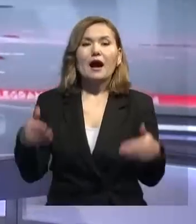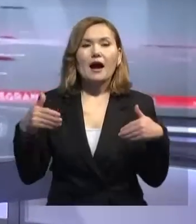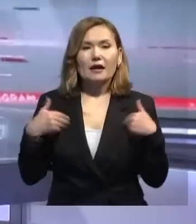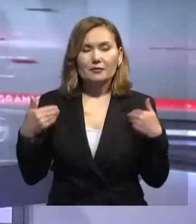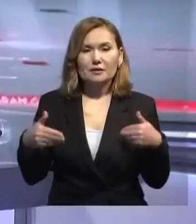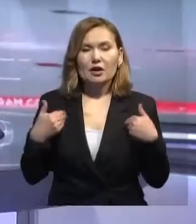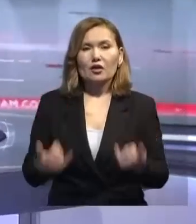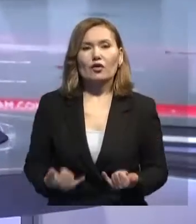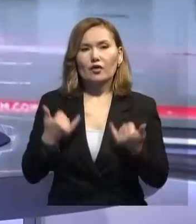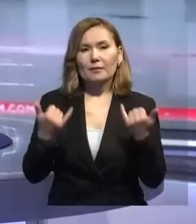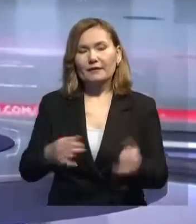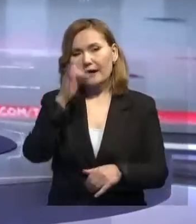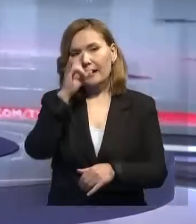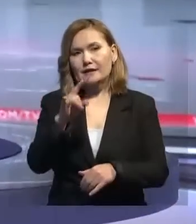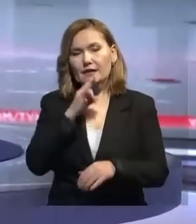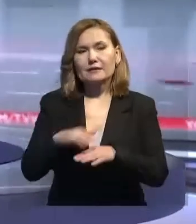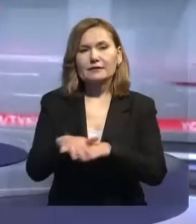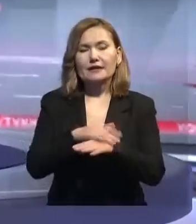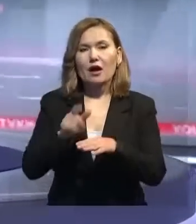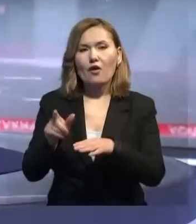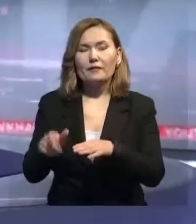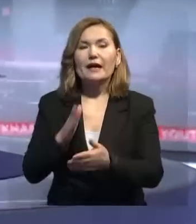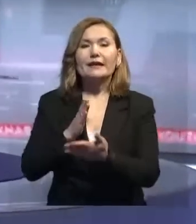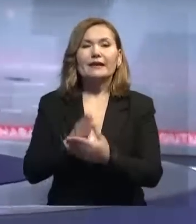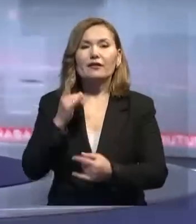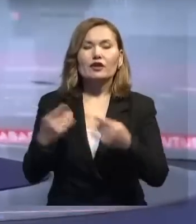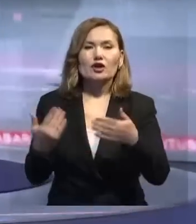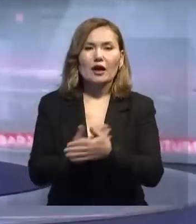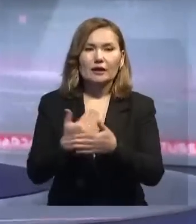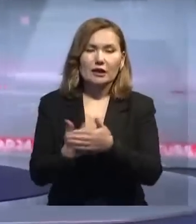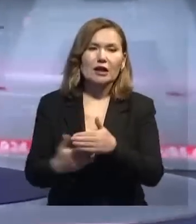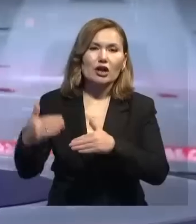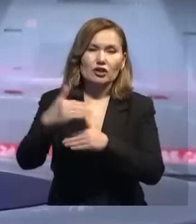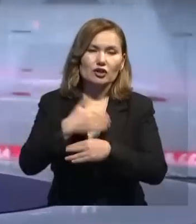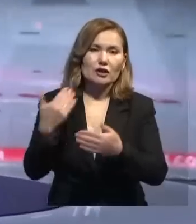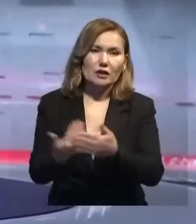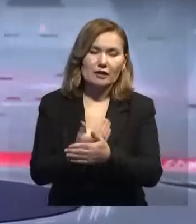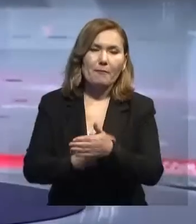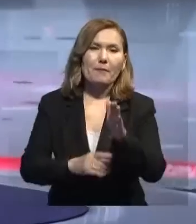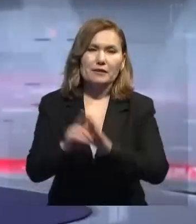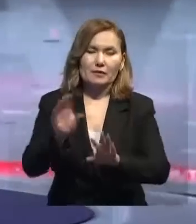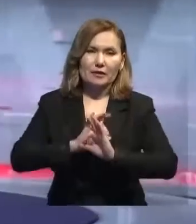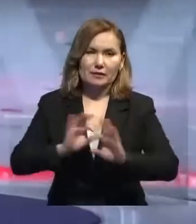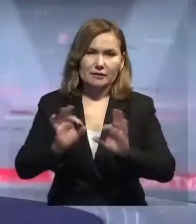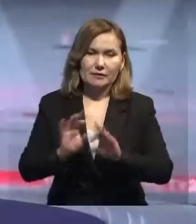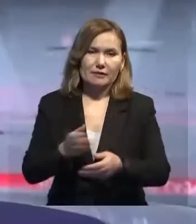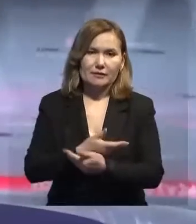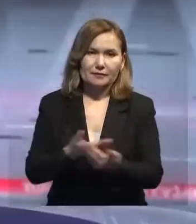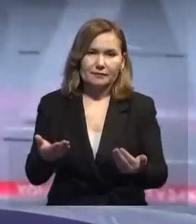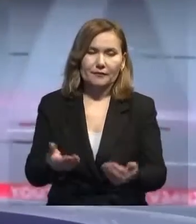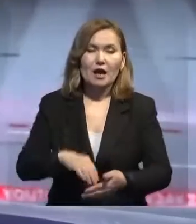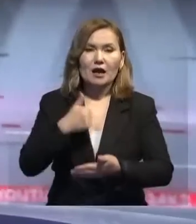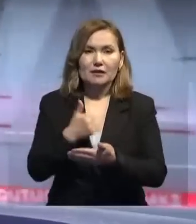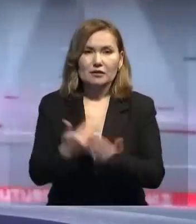Assalomu alaykum, kech jarq qadrli ko'rilmen. Xabar 24 arnasining tikeli efirinde kechki jaqaliqlar studiyada Qasimxon Talg'atli jene surda audarmada Samal